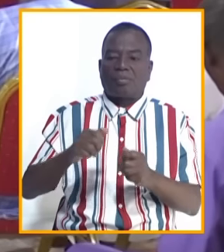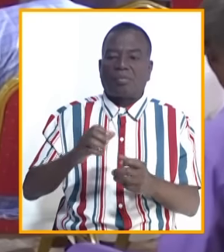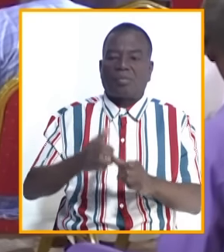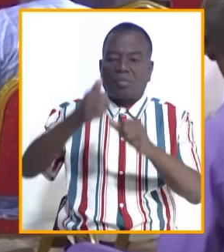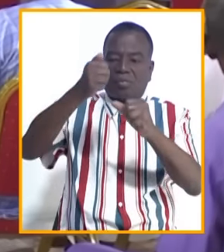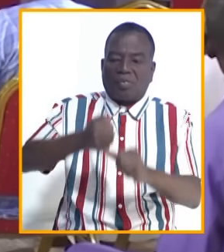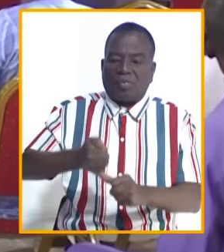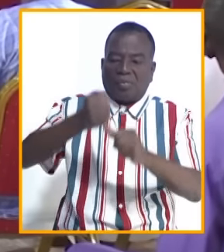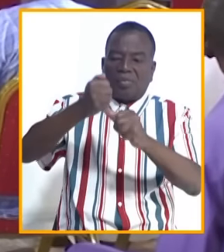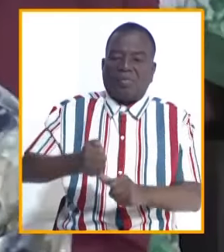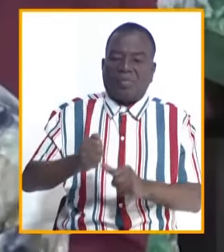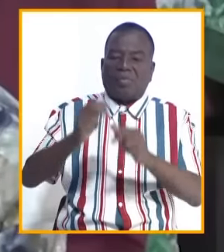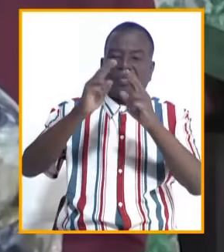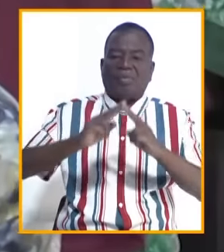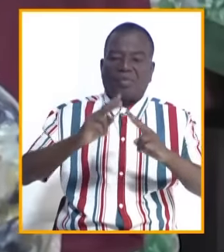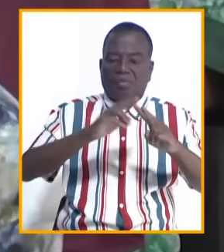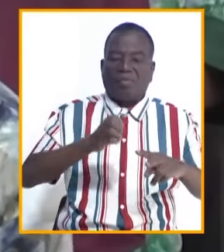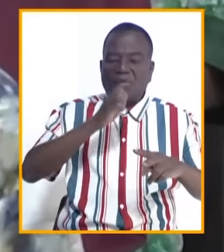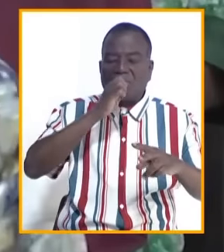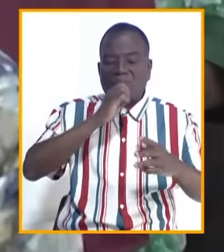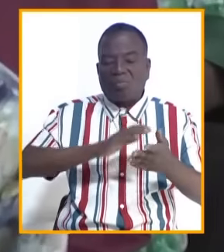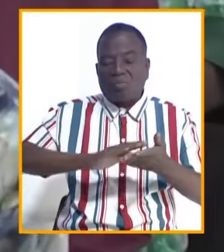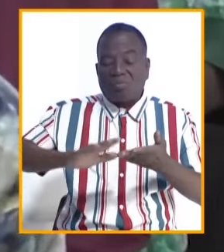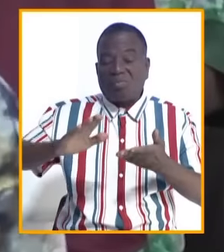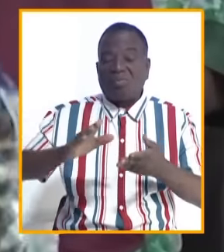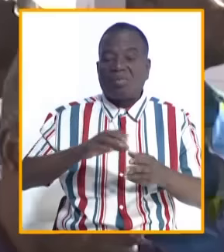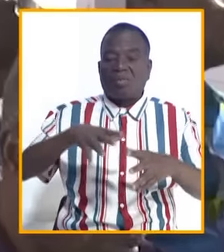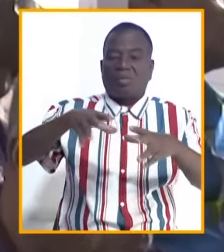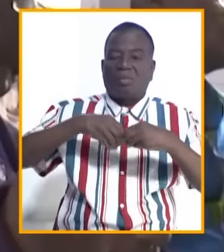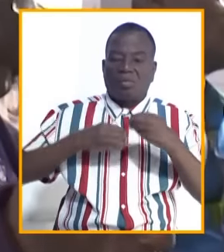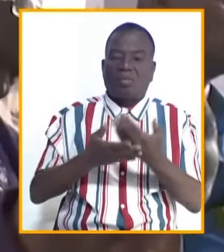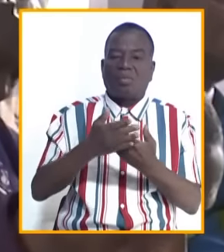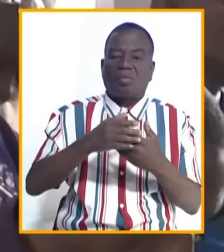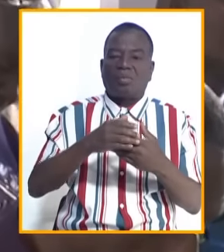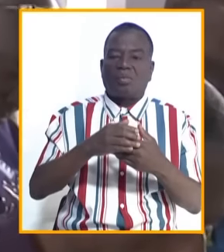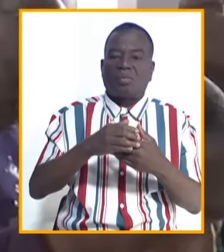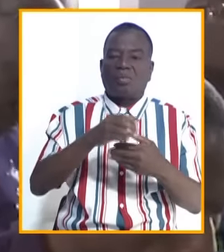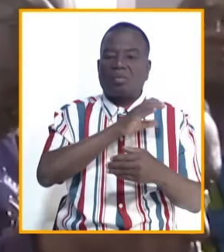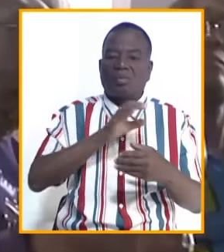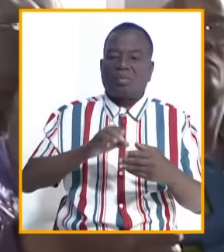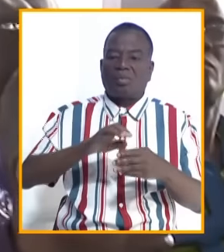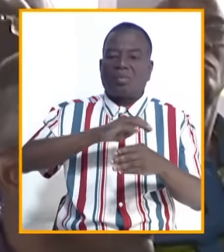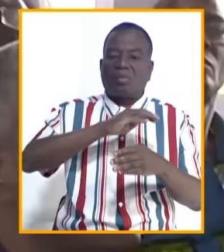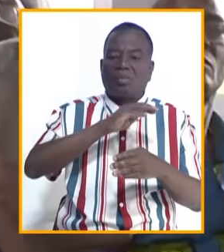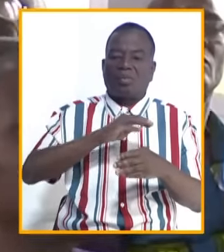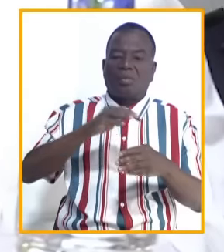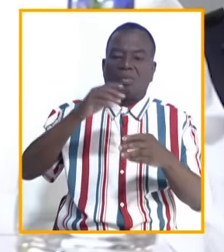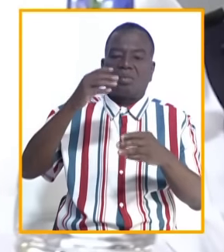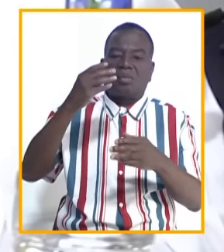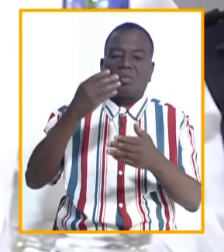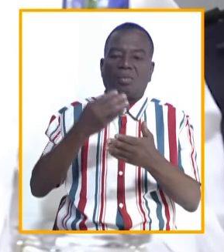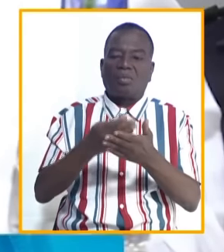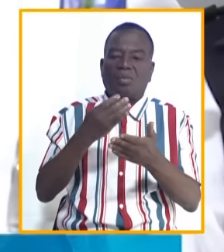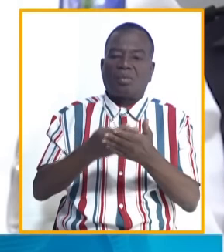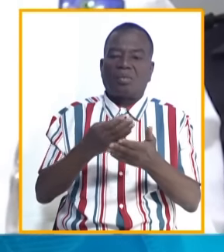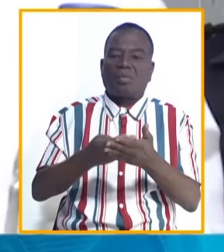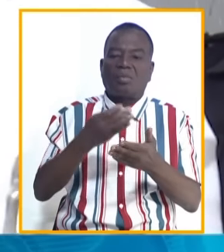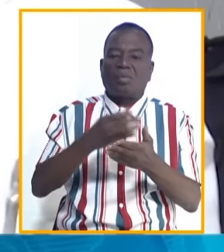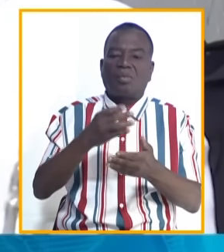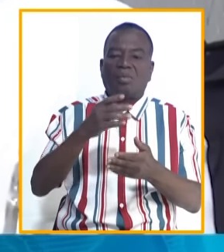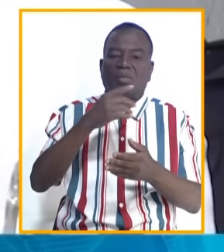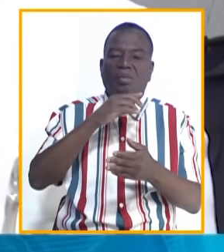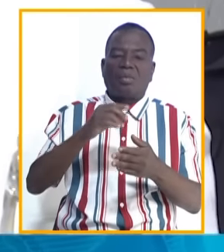améliorée dans le village de Zairogbe ont également été adoptés par le conseil municipal de Zougoube. Le budget pour le compte de la